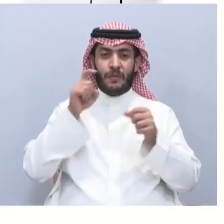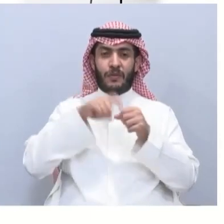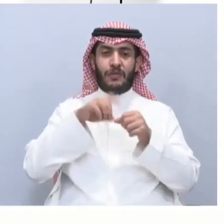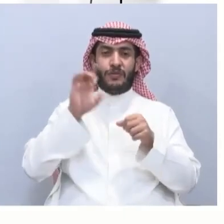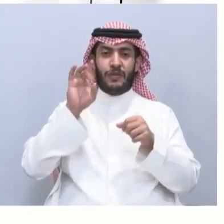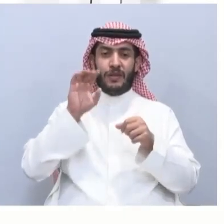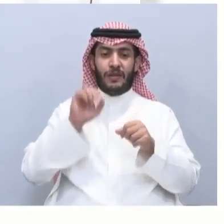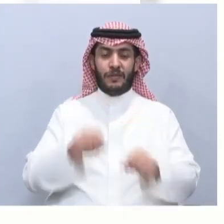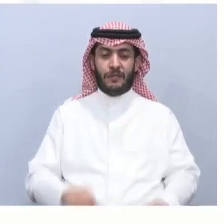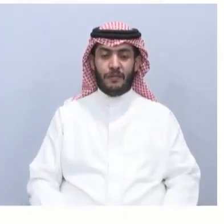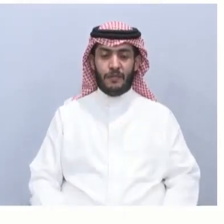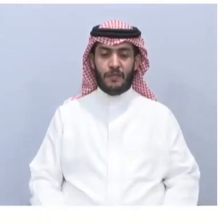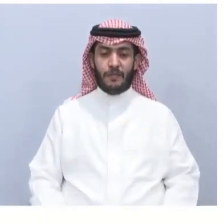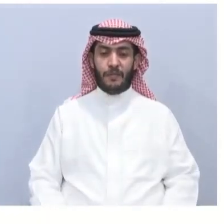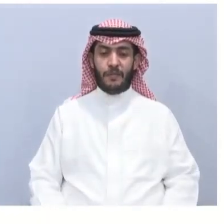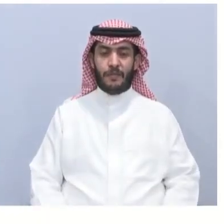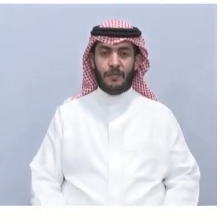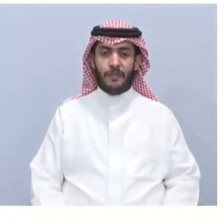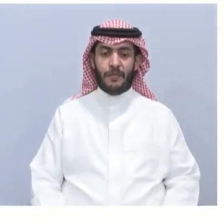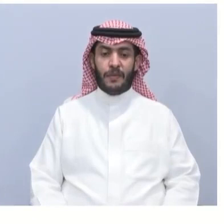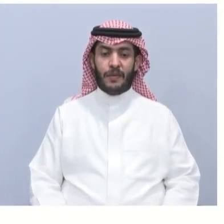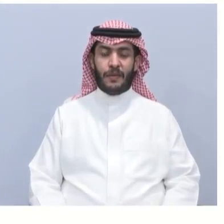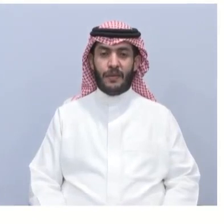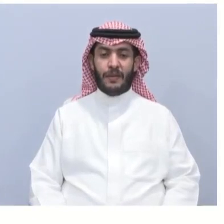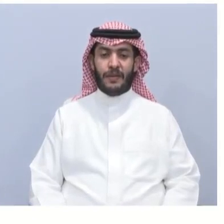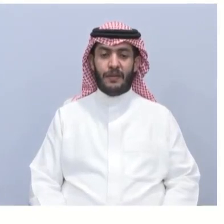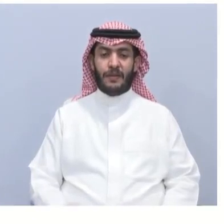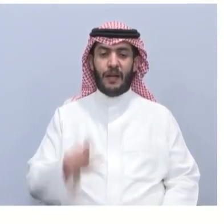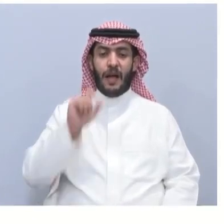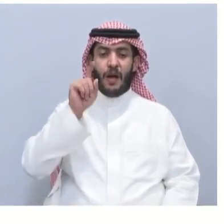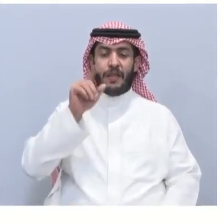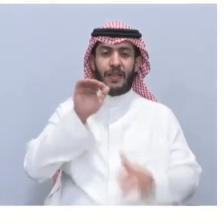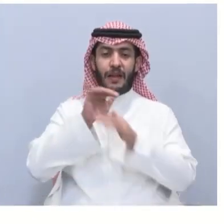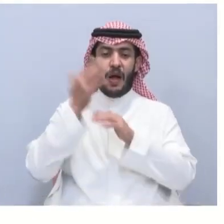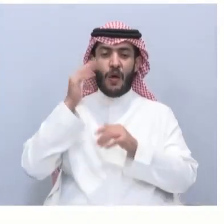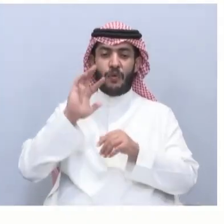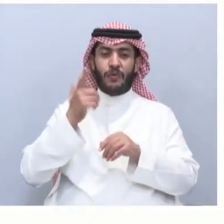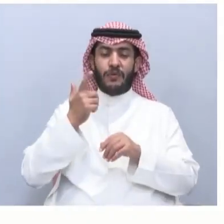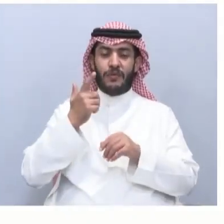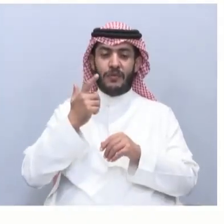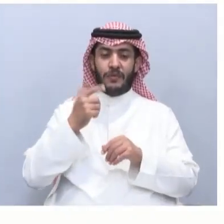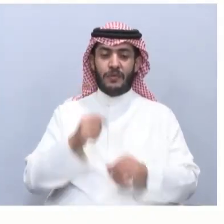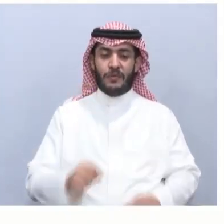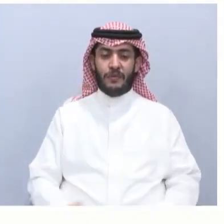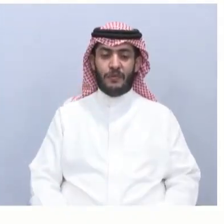اليها بحول الله تعالى وقوته كعدتنا دائما نبدا بمراجعه الدرس السابق